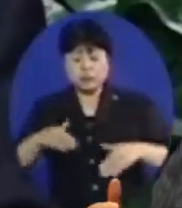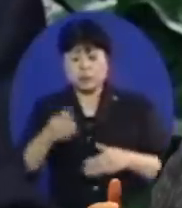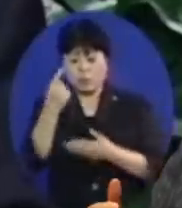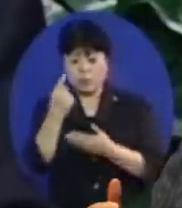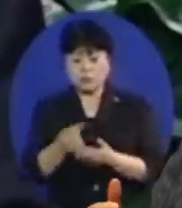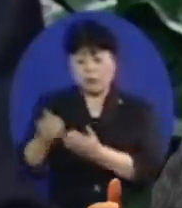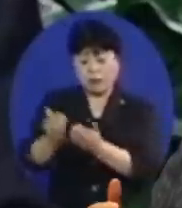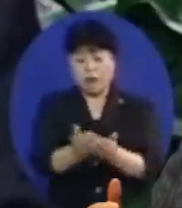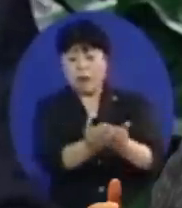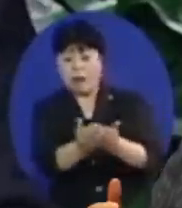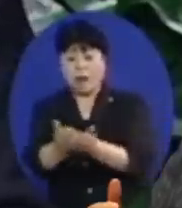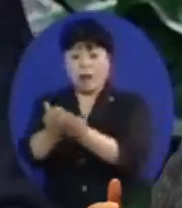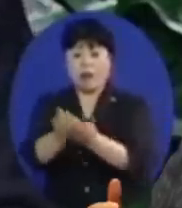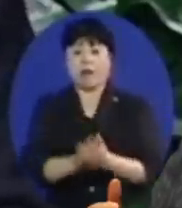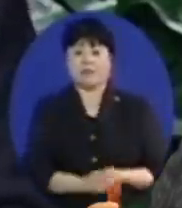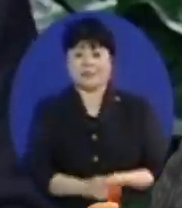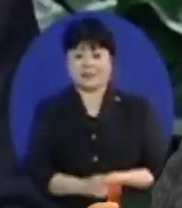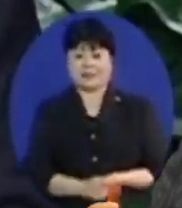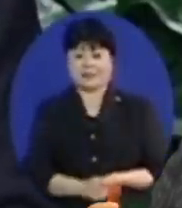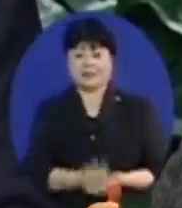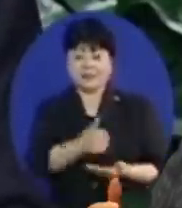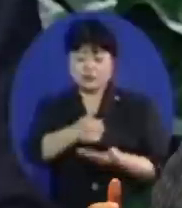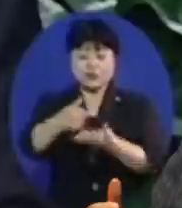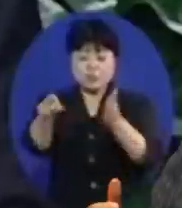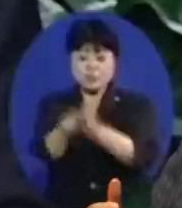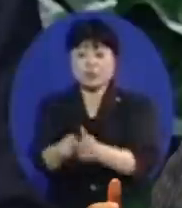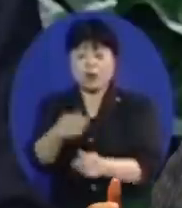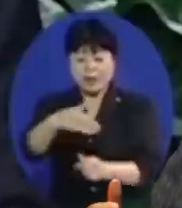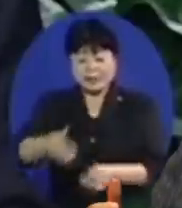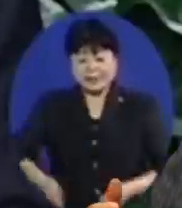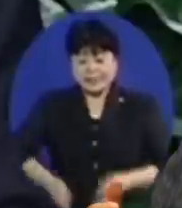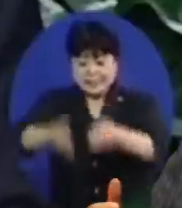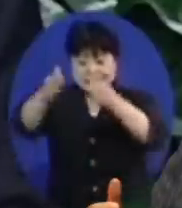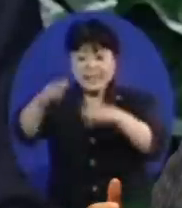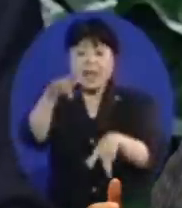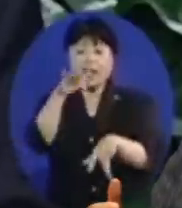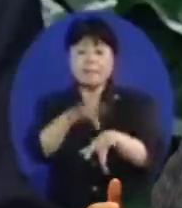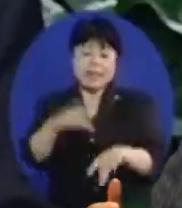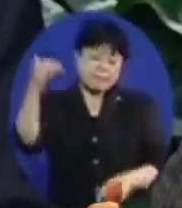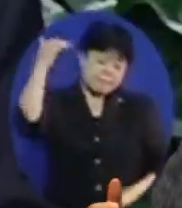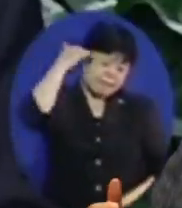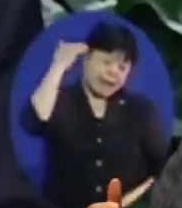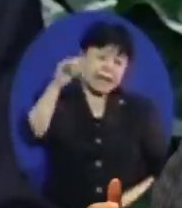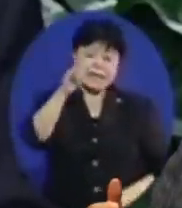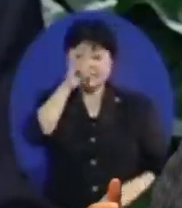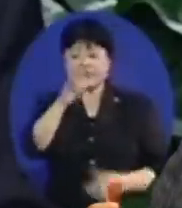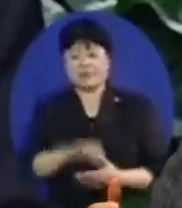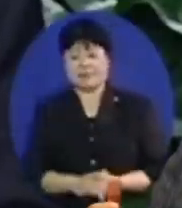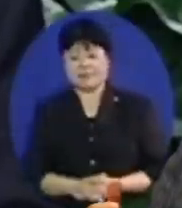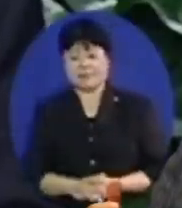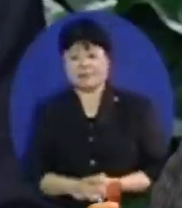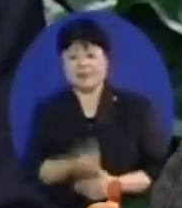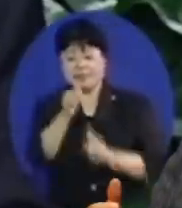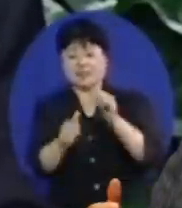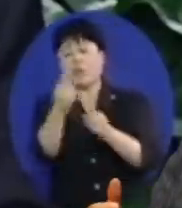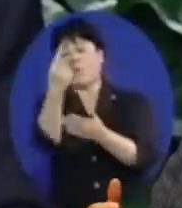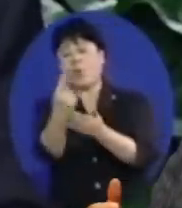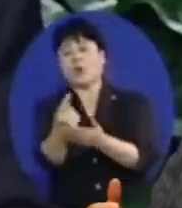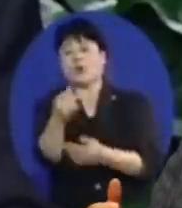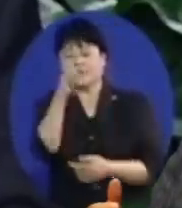일어났었습니다. 반드시 주님을 믿고 가는 길에는 마귀가 회방을 하는 것입니다. 시험이 다가오는